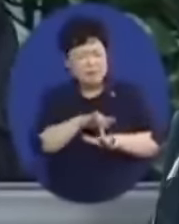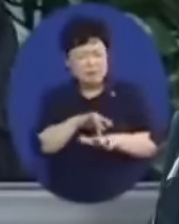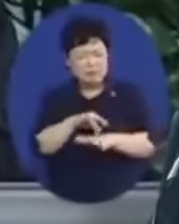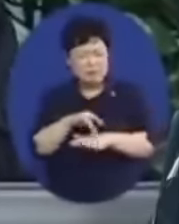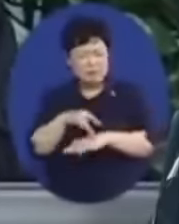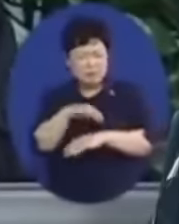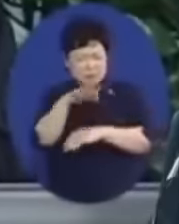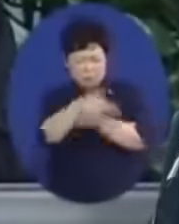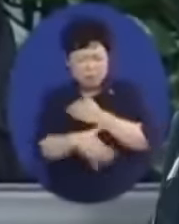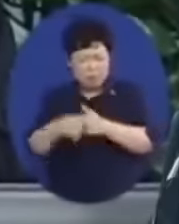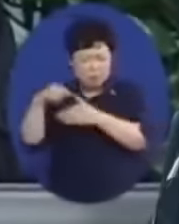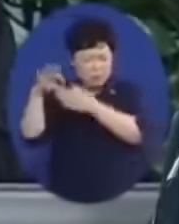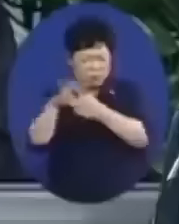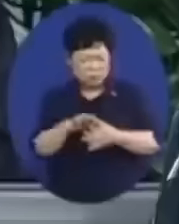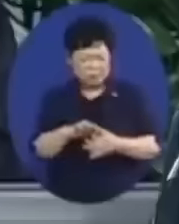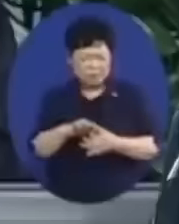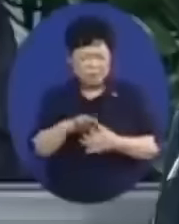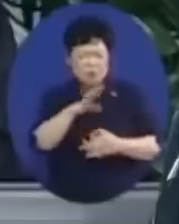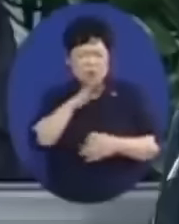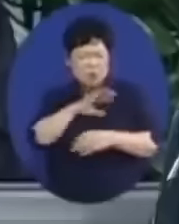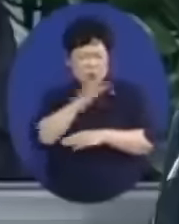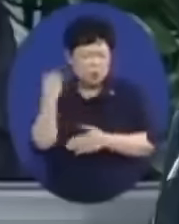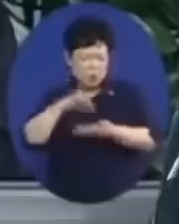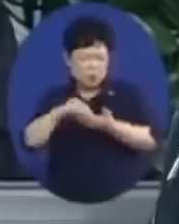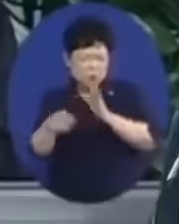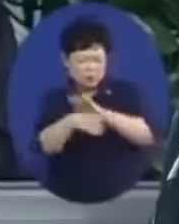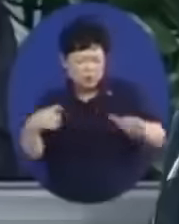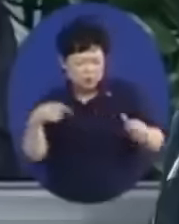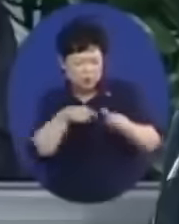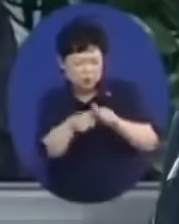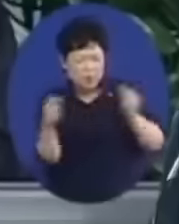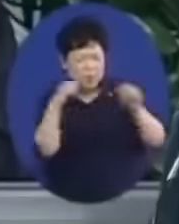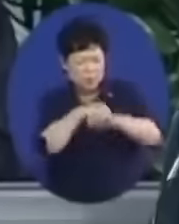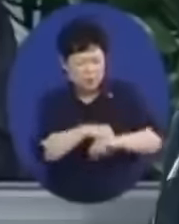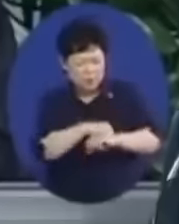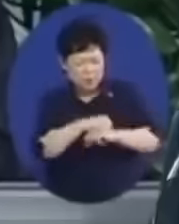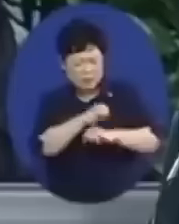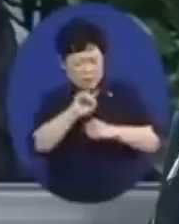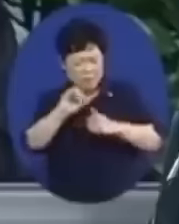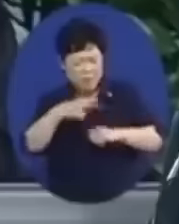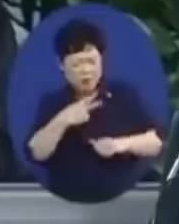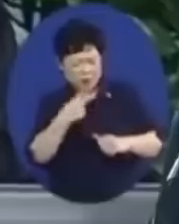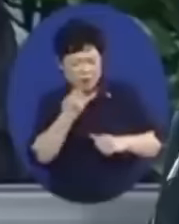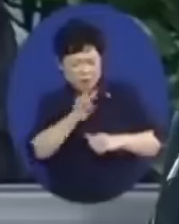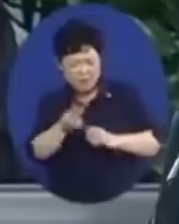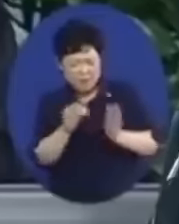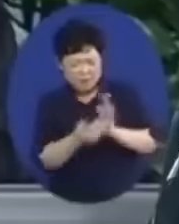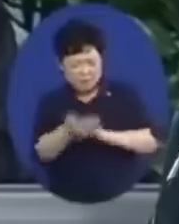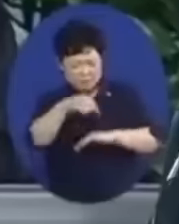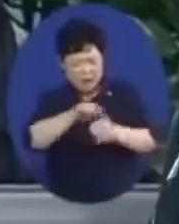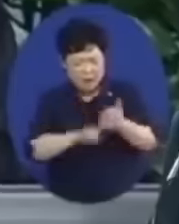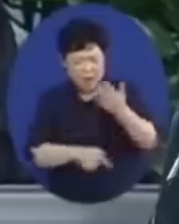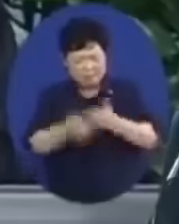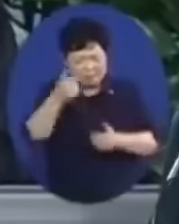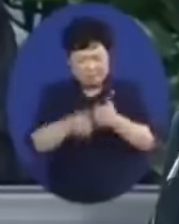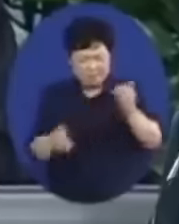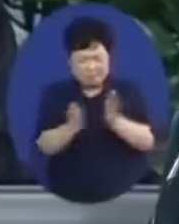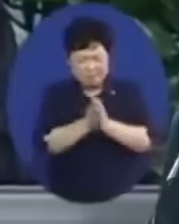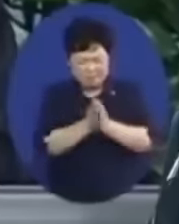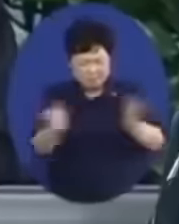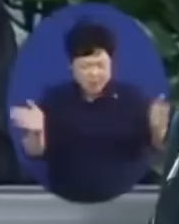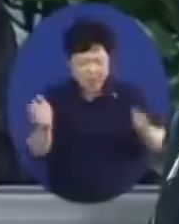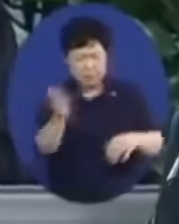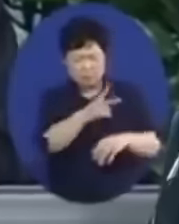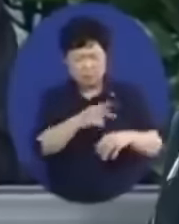우리 육신을 통해서 우리를 도로 훔쳐가려고 도적질하고 죽이고 멸망시키려고 공격합니다. 그때부터 마음의 갈등이 생기고 육체의